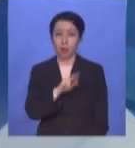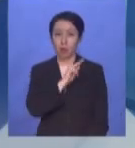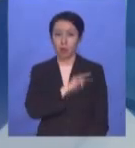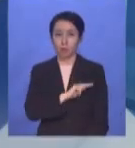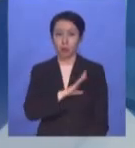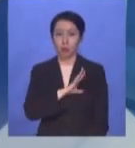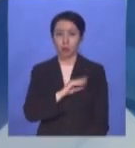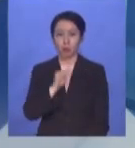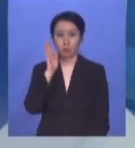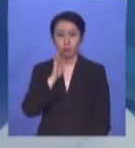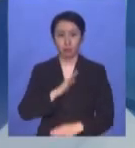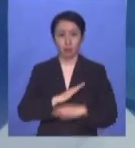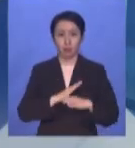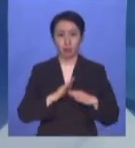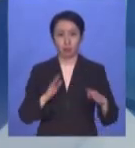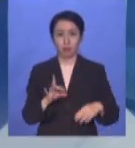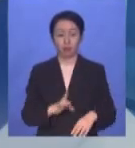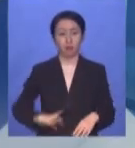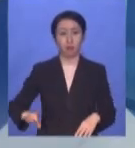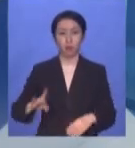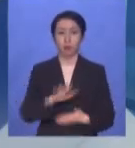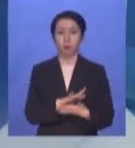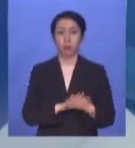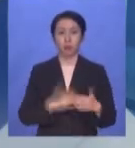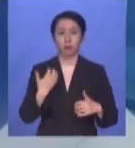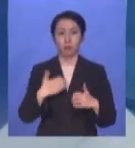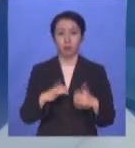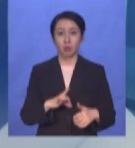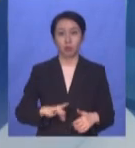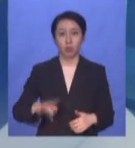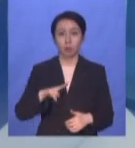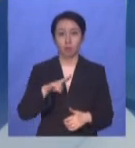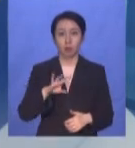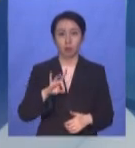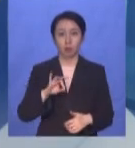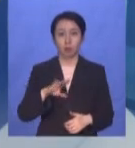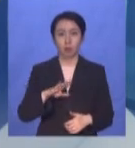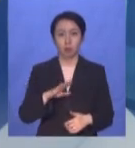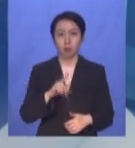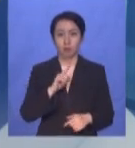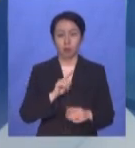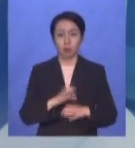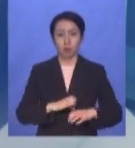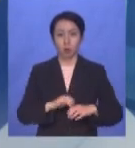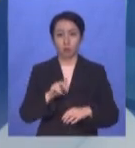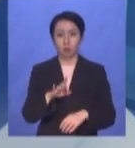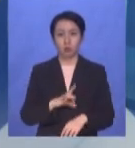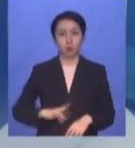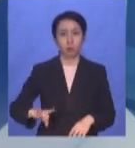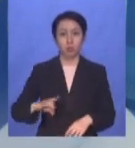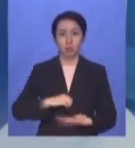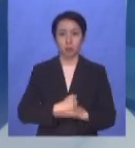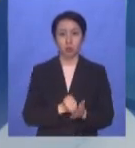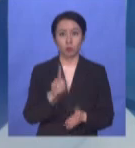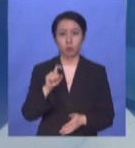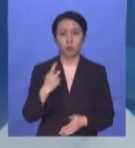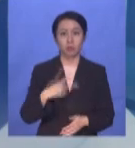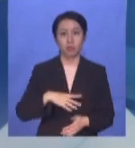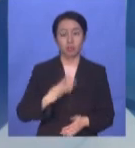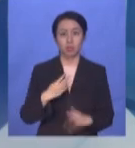Работа по устранению последствий паводка в регионе продолжается. В микрорайоне Подгора за оперативным штабом Уалихановского района